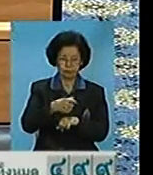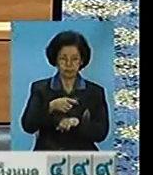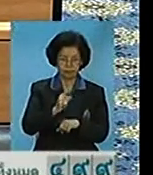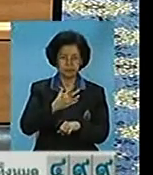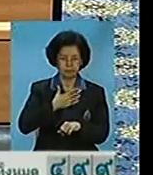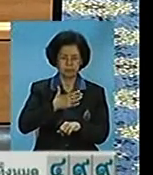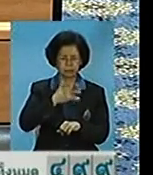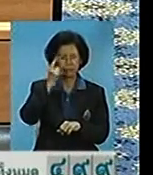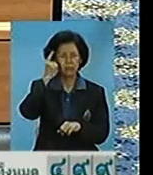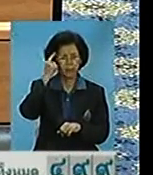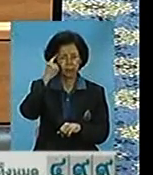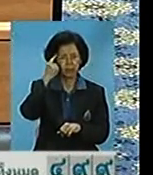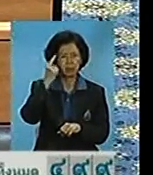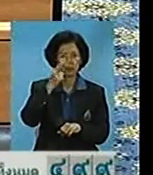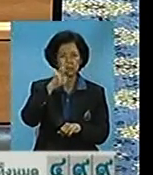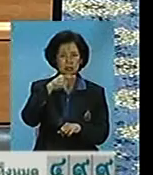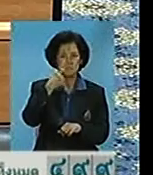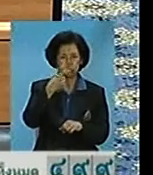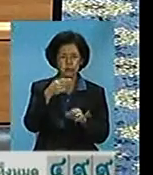ผมคิดว่าเราพูดในเรื่องสาระ